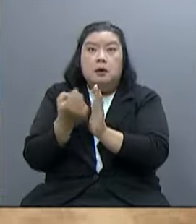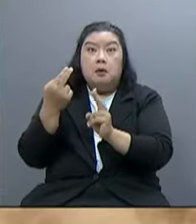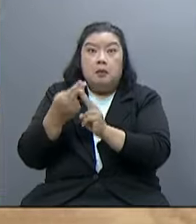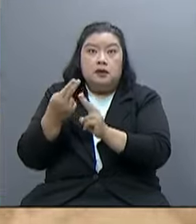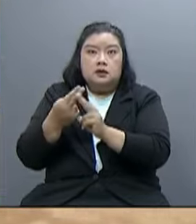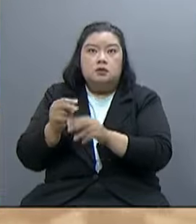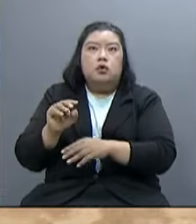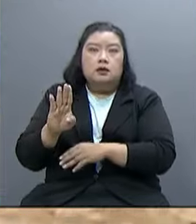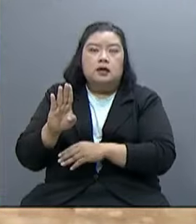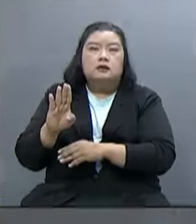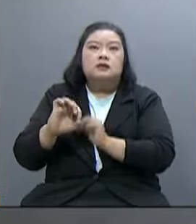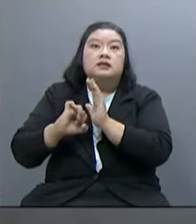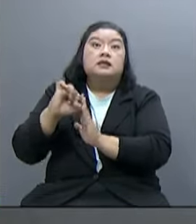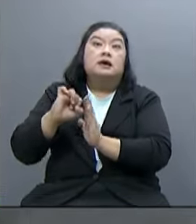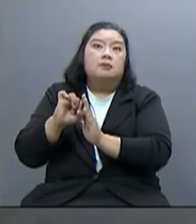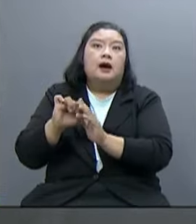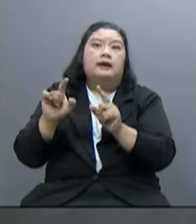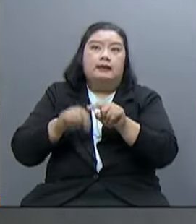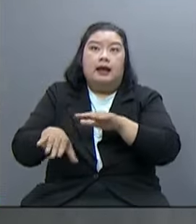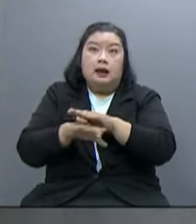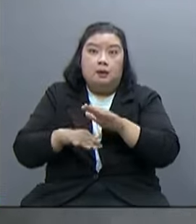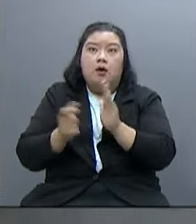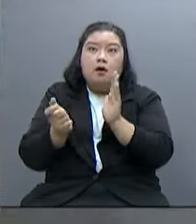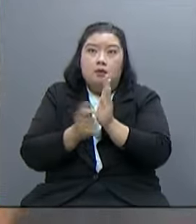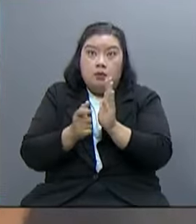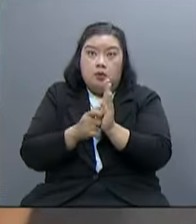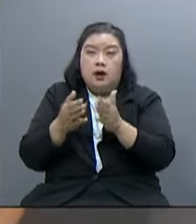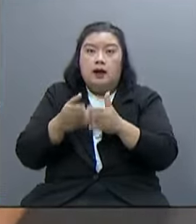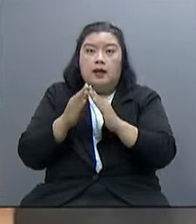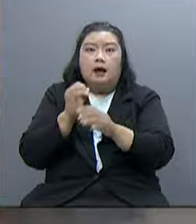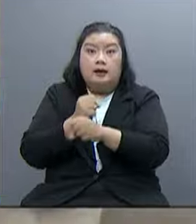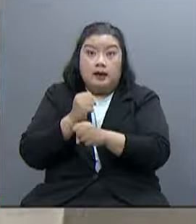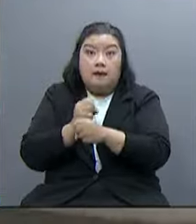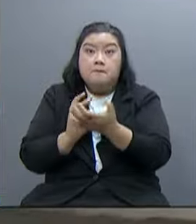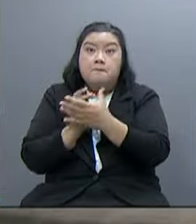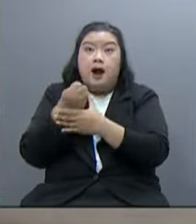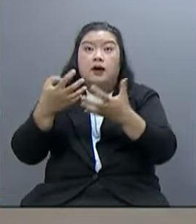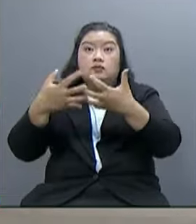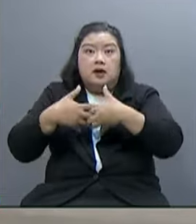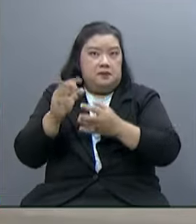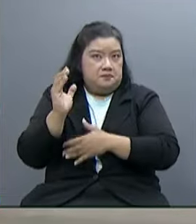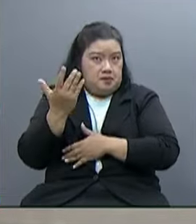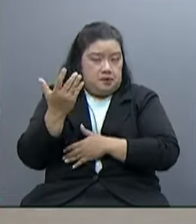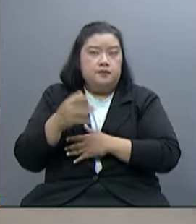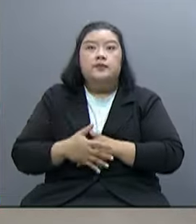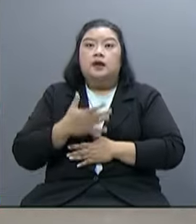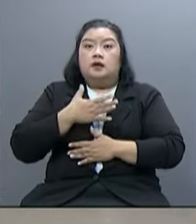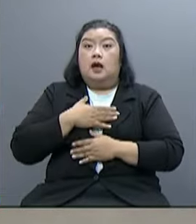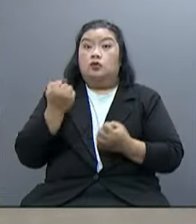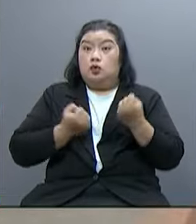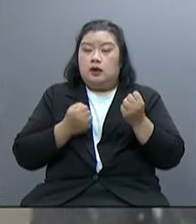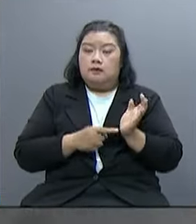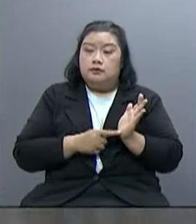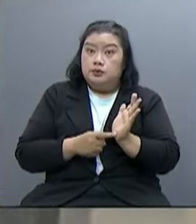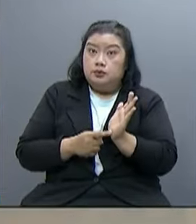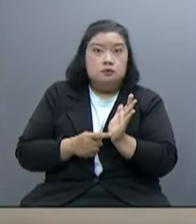หม่แต่ไม่พบเอกสารใบอนุญาตตั้งโรงงานแปรรูปไม้ค่ะเอกสารที่คนขับนำมาแสดงก็ไม่ตรงกับเอก